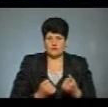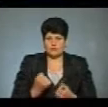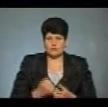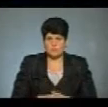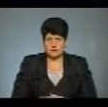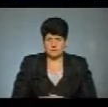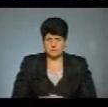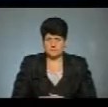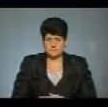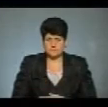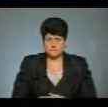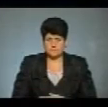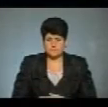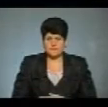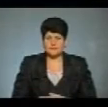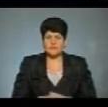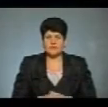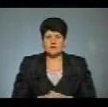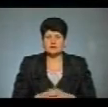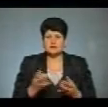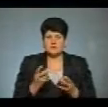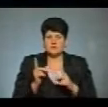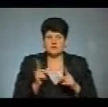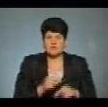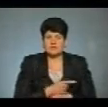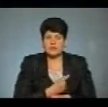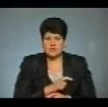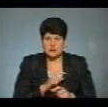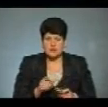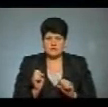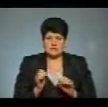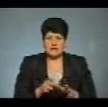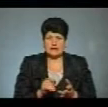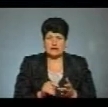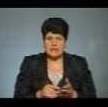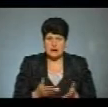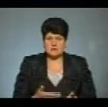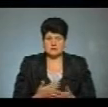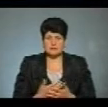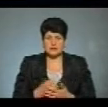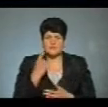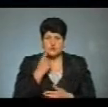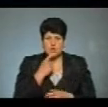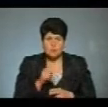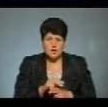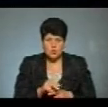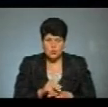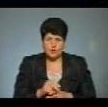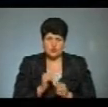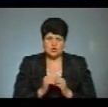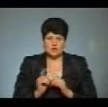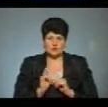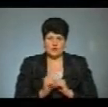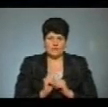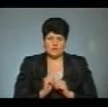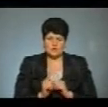робота подобається, я постійно звикається для поїздки в лікарню, здати аналізи, наприклад, в стоматологію дуже часто возив